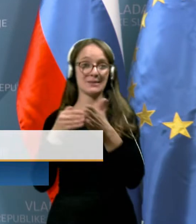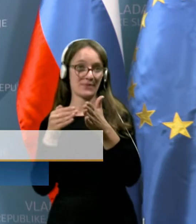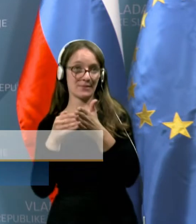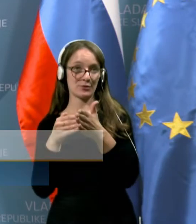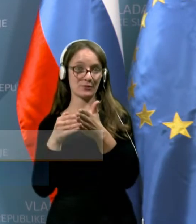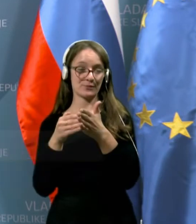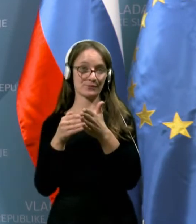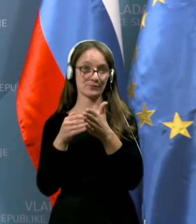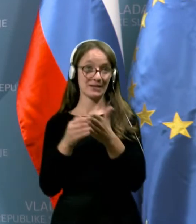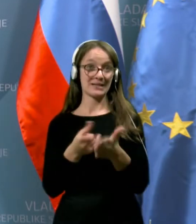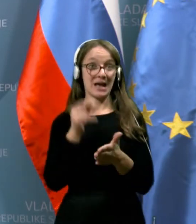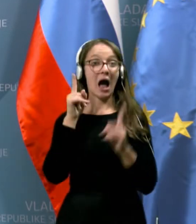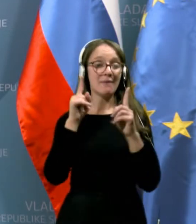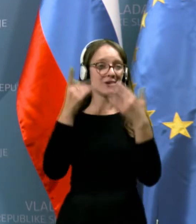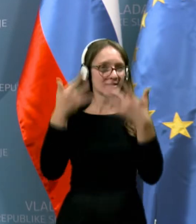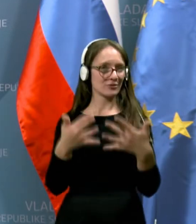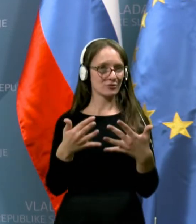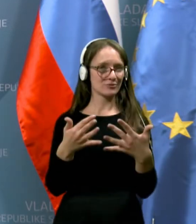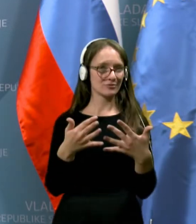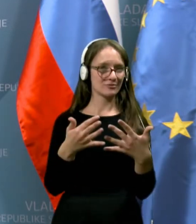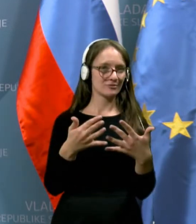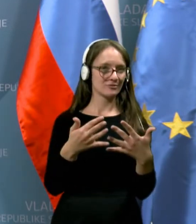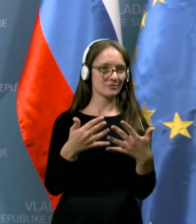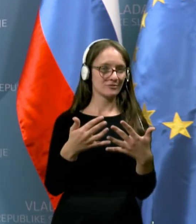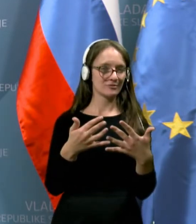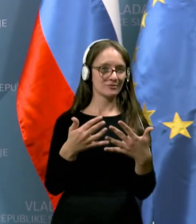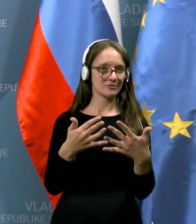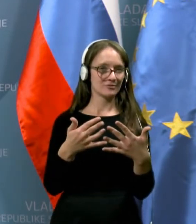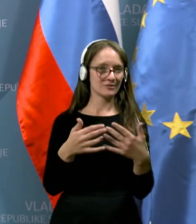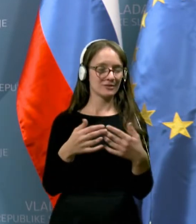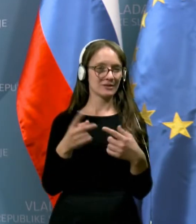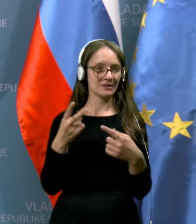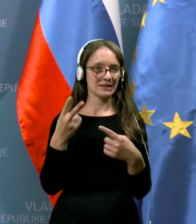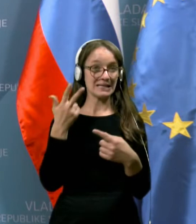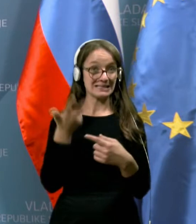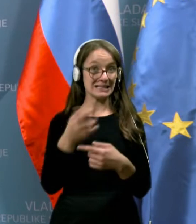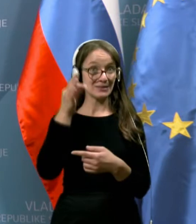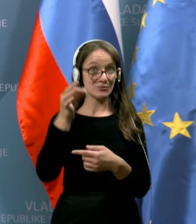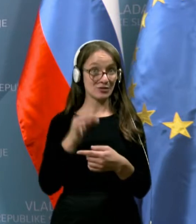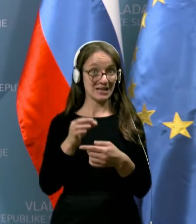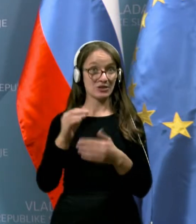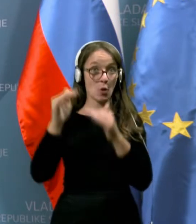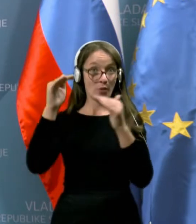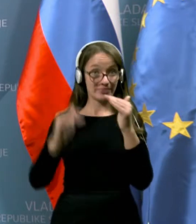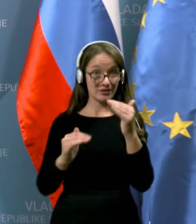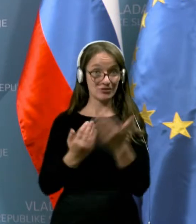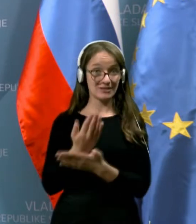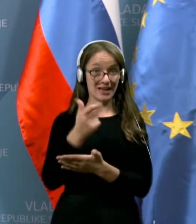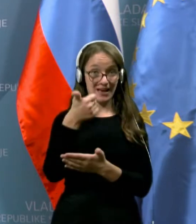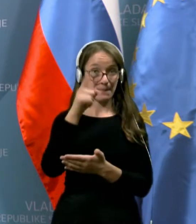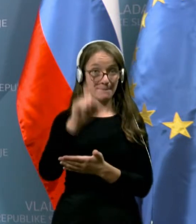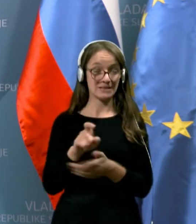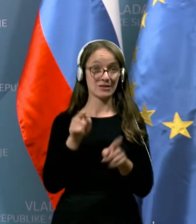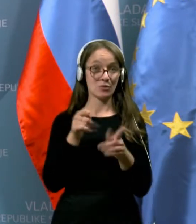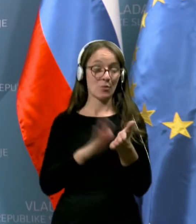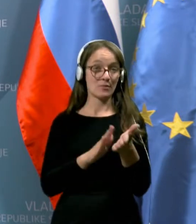s tem, da je bil pa račun 30% nižji za mesec, kar pomeni,